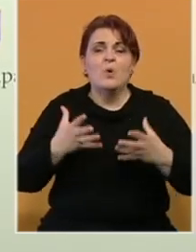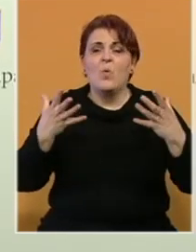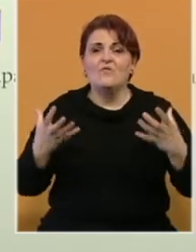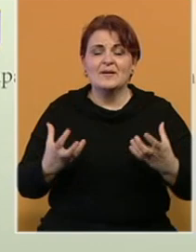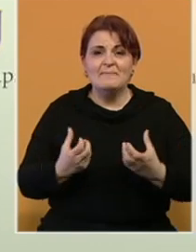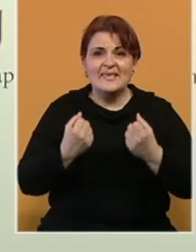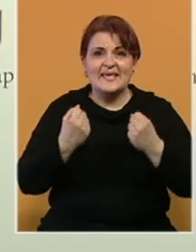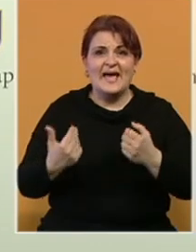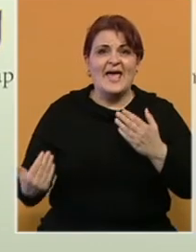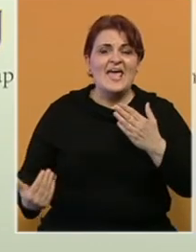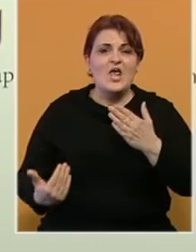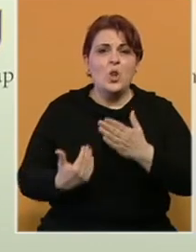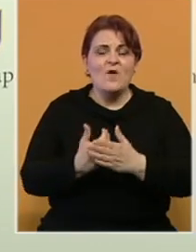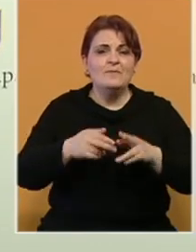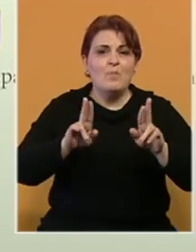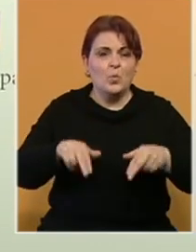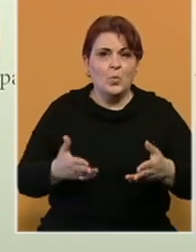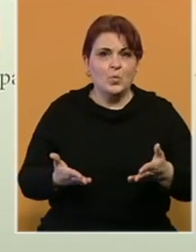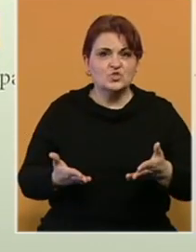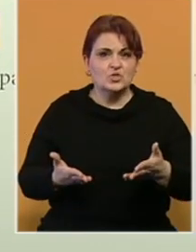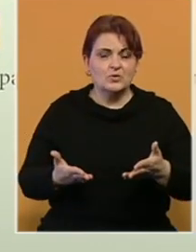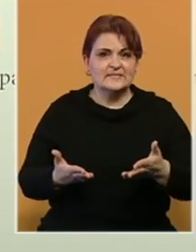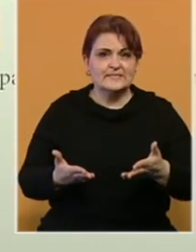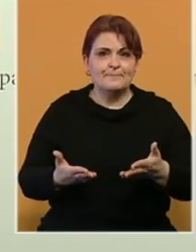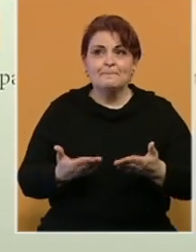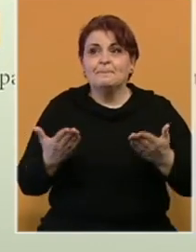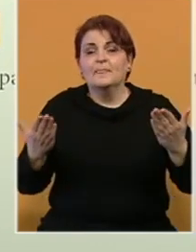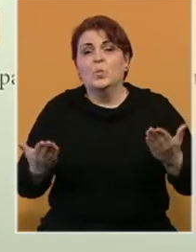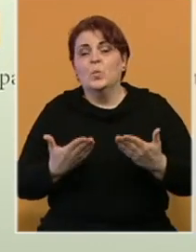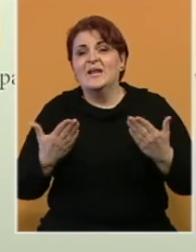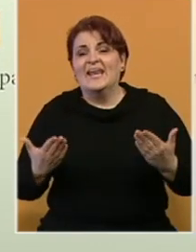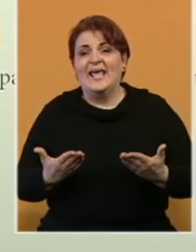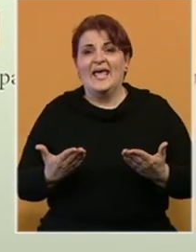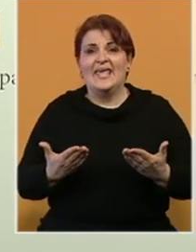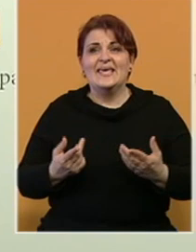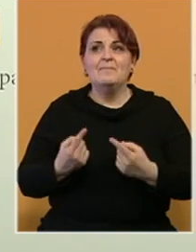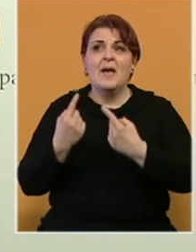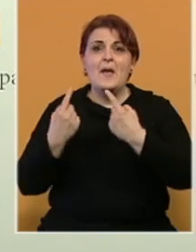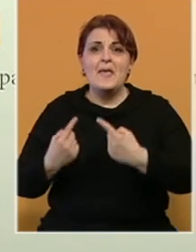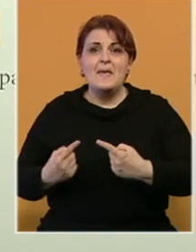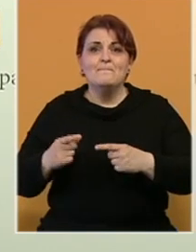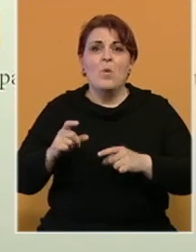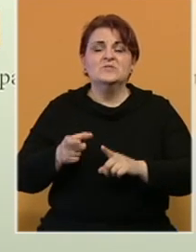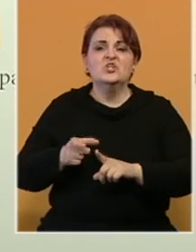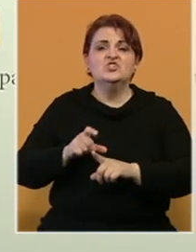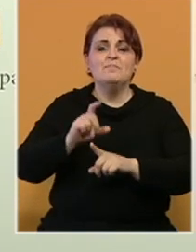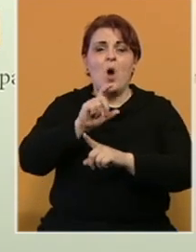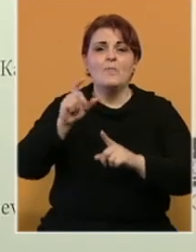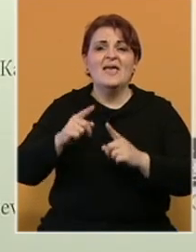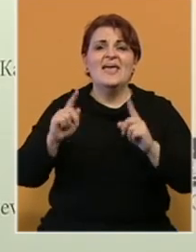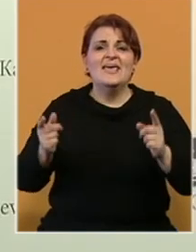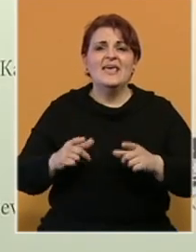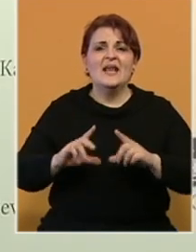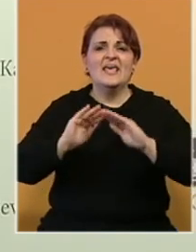formiranje novih kapaciteta, moguće u nekim postojećim objektima ili u